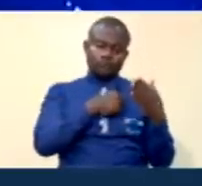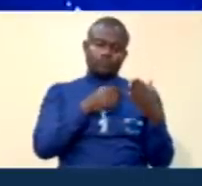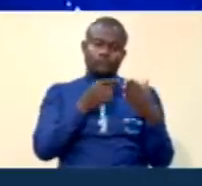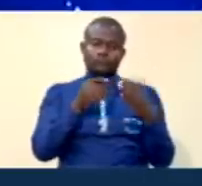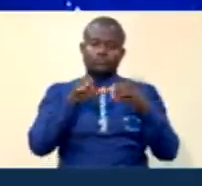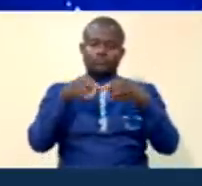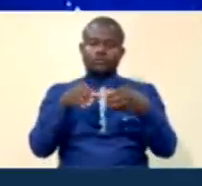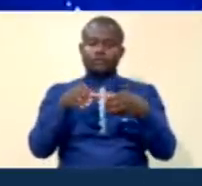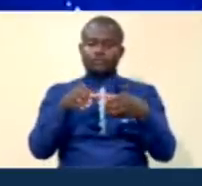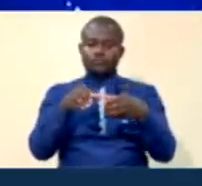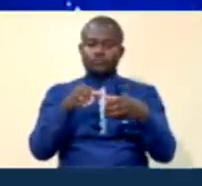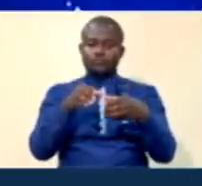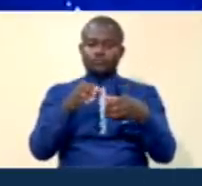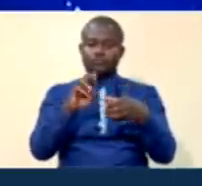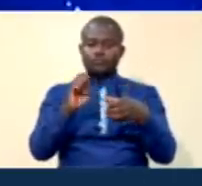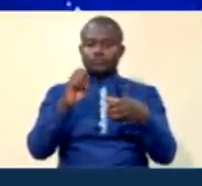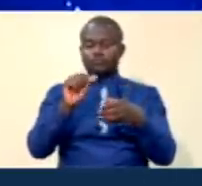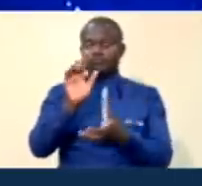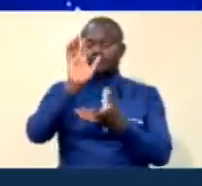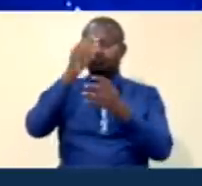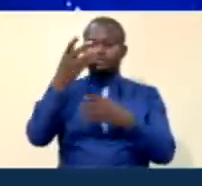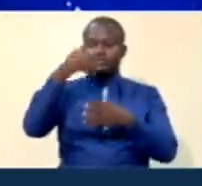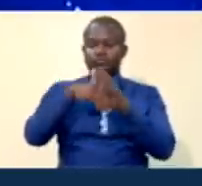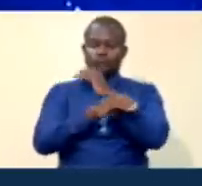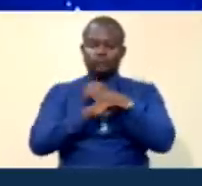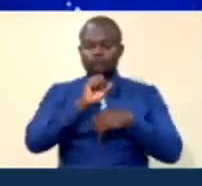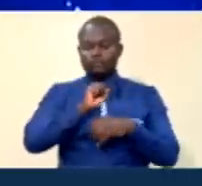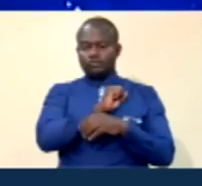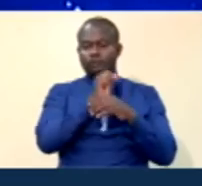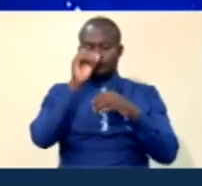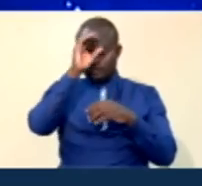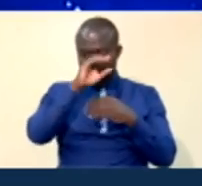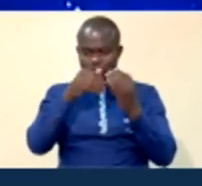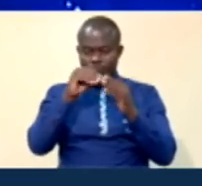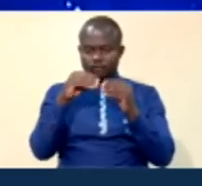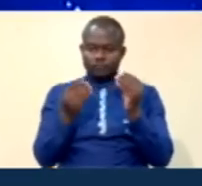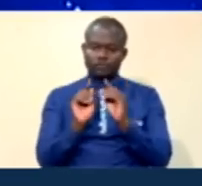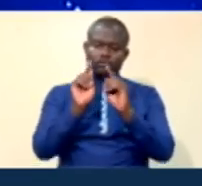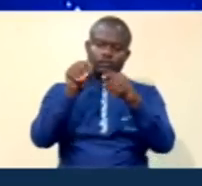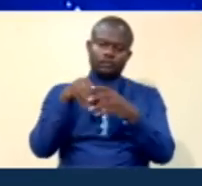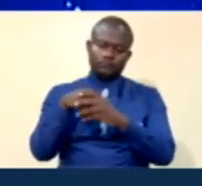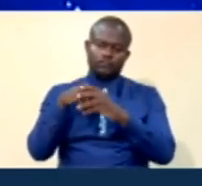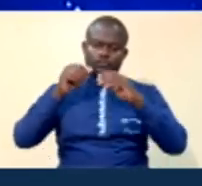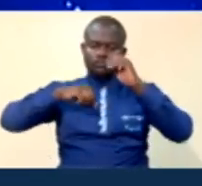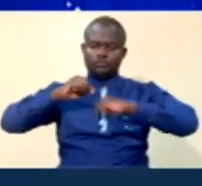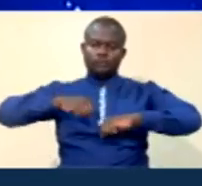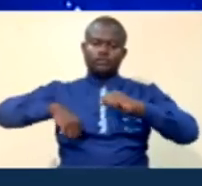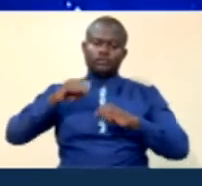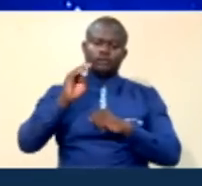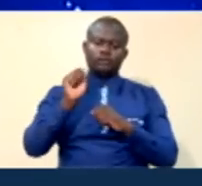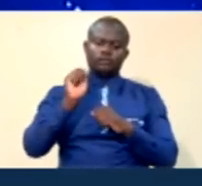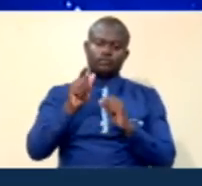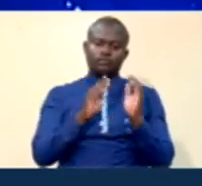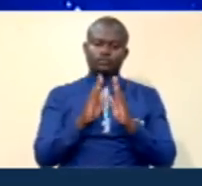ku ikipe ya reg basketball yerekeje mu gihugu cya Senegal hagiye gushaka tike yo kuzitabira irushanwa rya bar